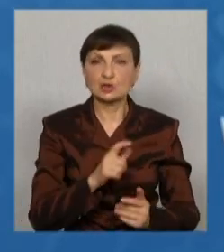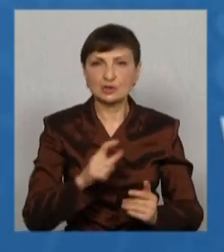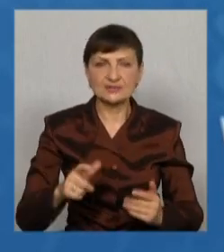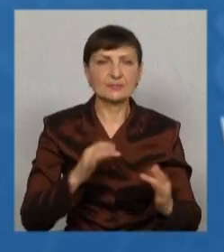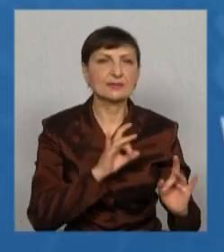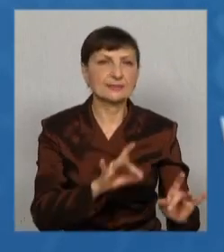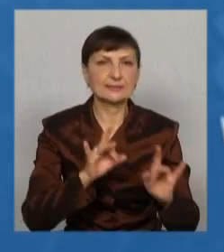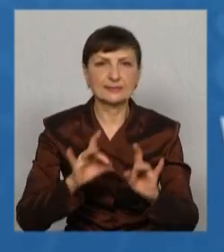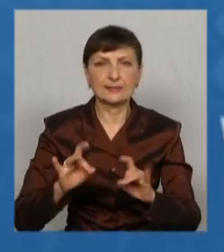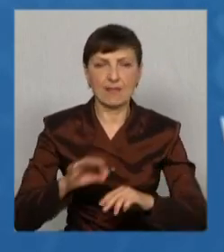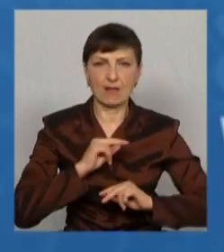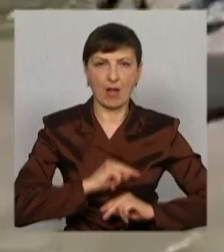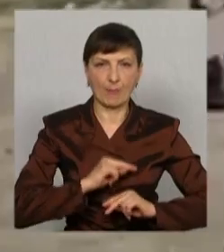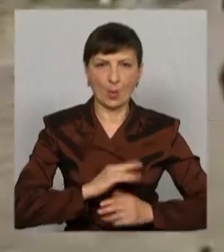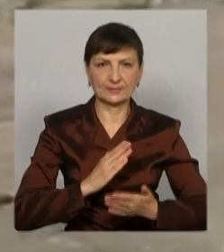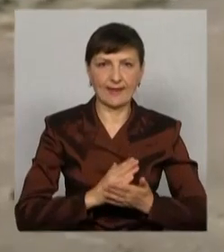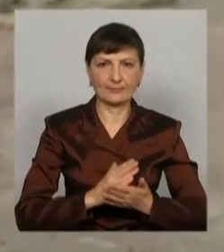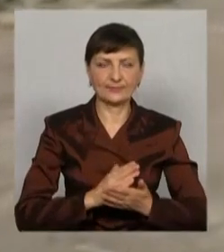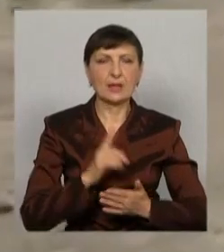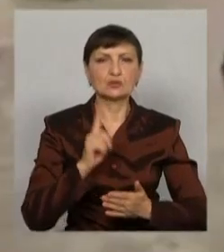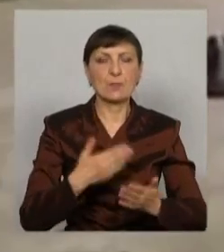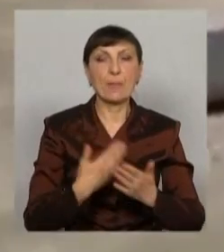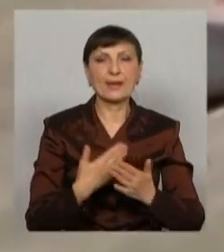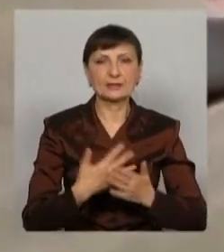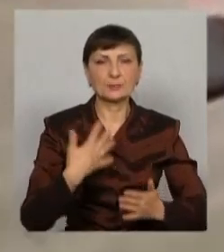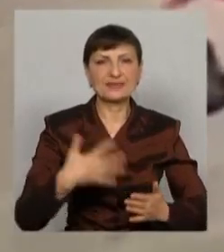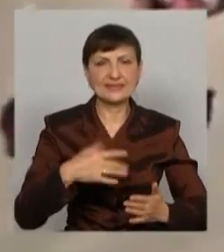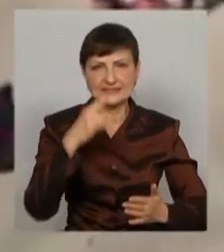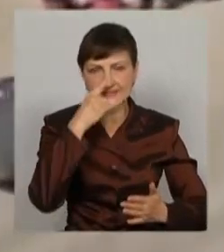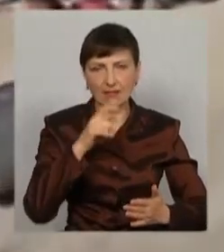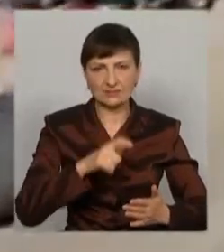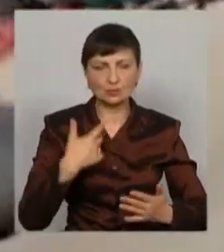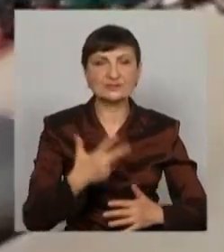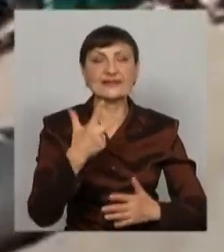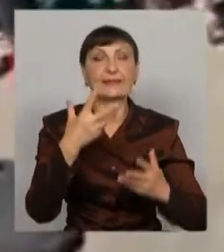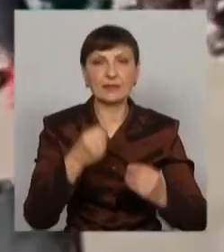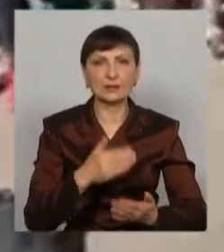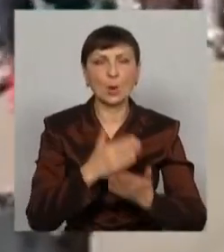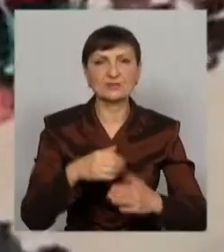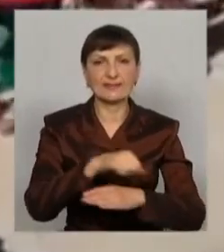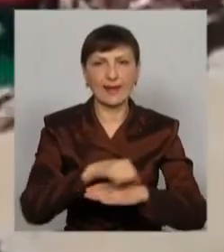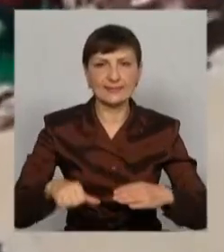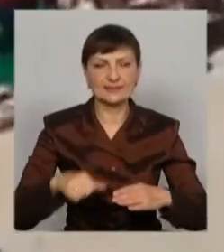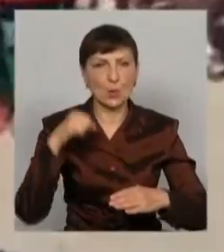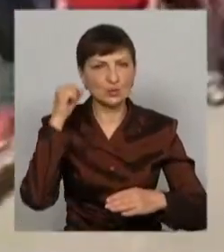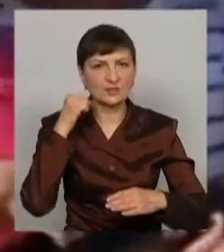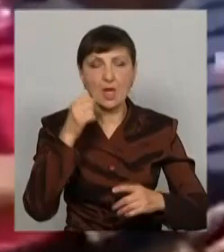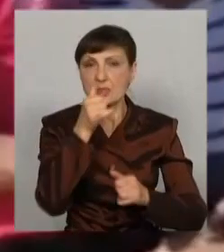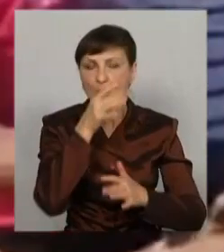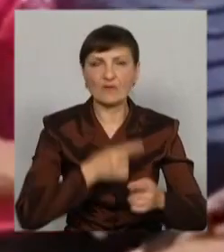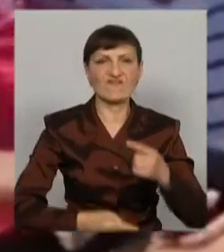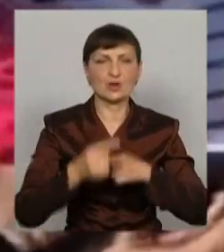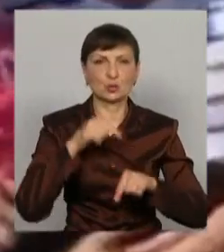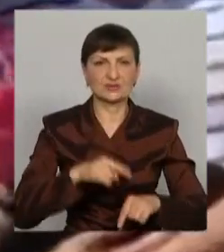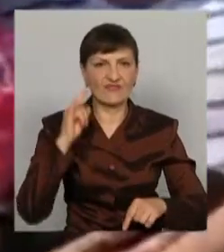ведется разъяснительная работа. Между тем, порядка 50 казахстанцев в третий день находятся на границе с Узбекистаном и не могут вернуться